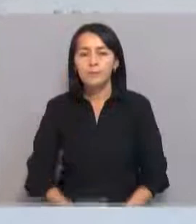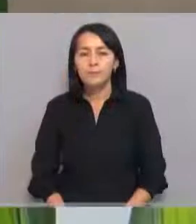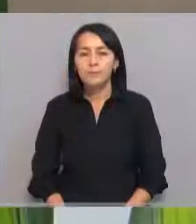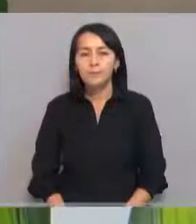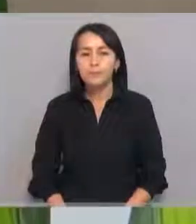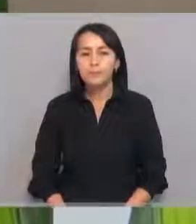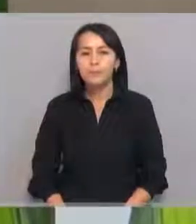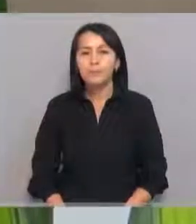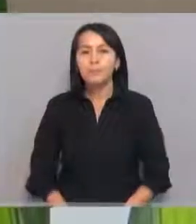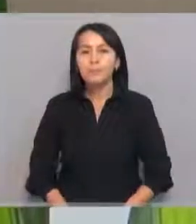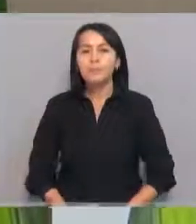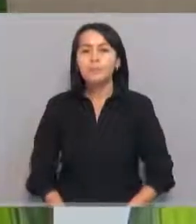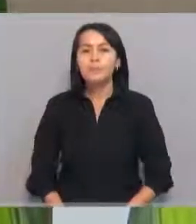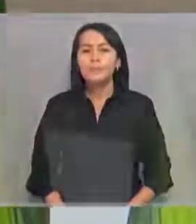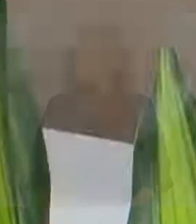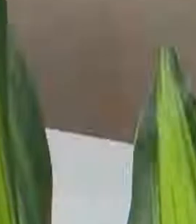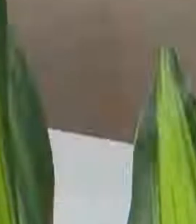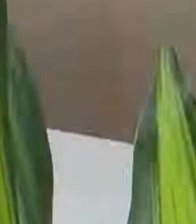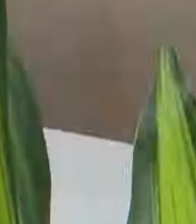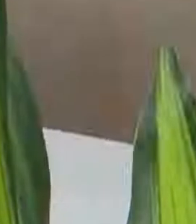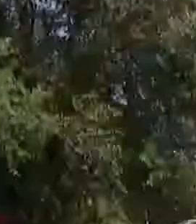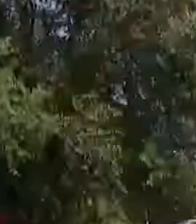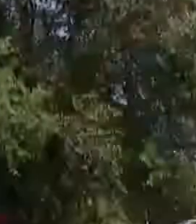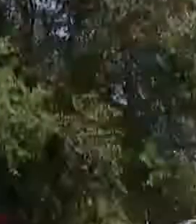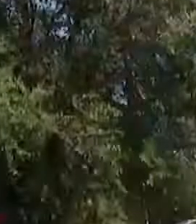Гүлсінат Қалмырзағызы, Нүркен Жалбиев, Ербол Мақашев, жаңалықтар.